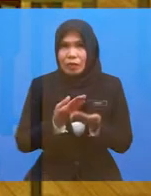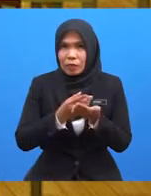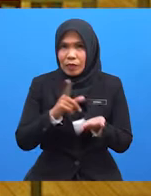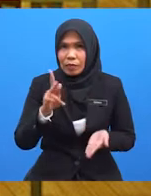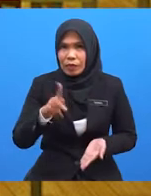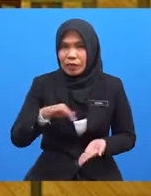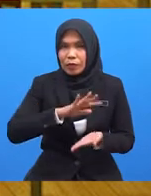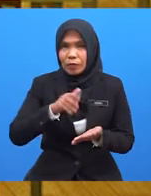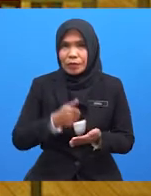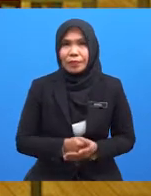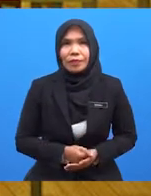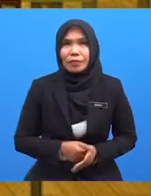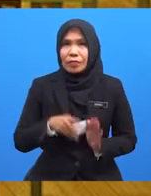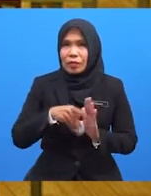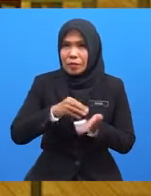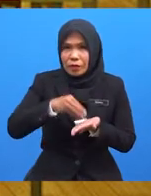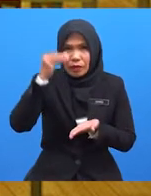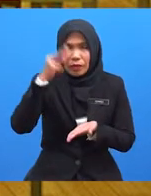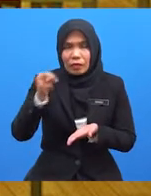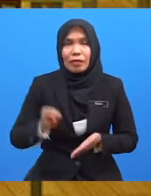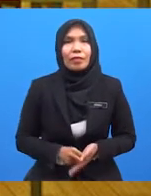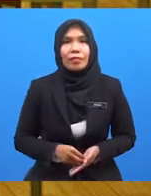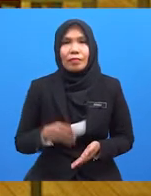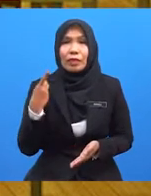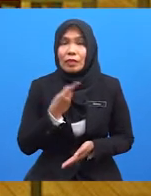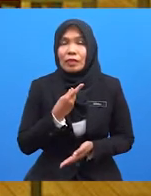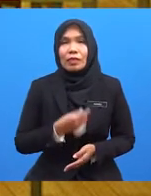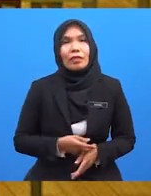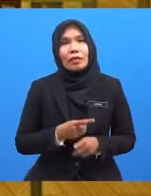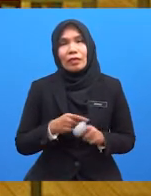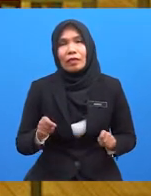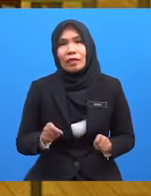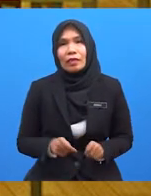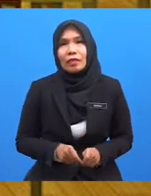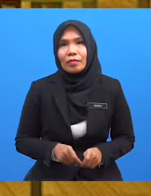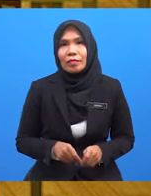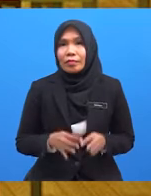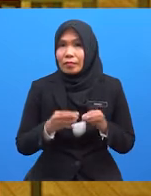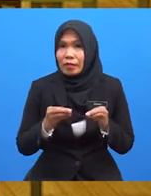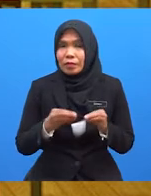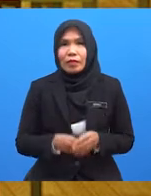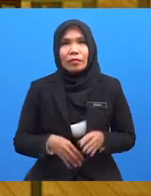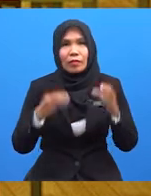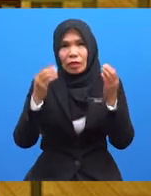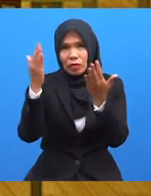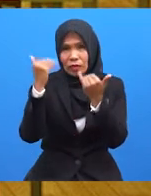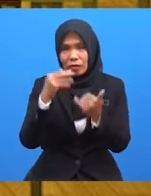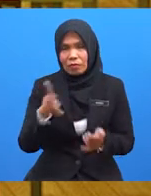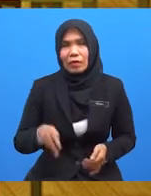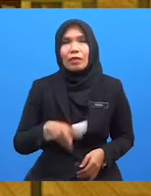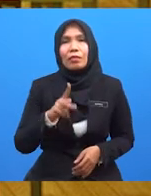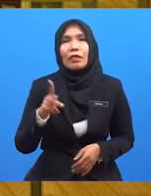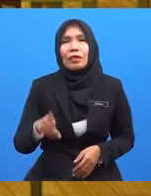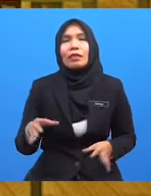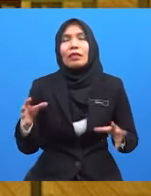Baiklah pelajar semua, pembelajaran kita pada hari ini telah sampai ke penghujungnya. Cikgu mengharapkan pelajar